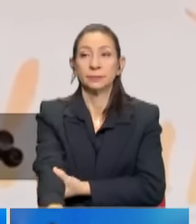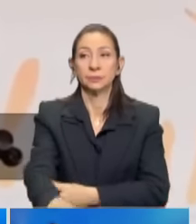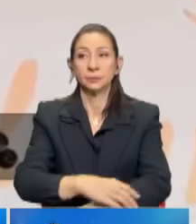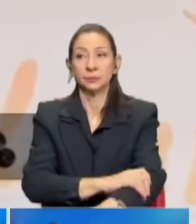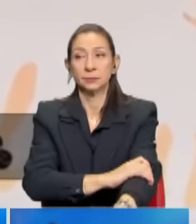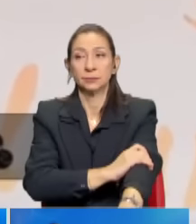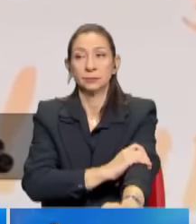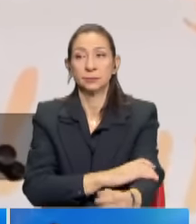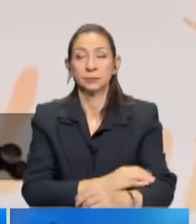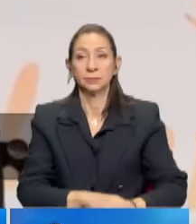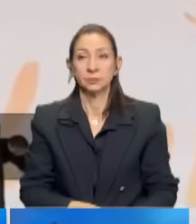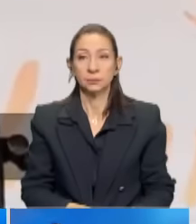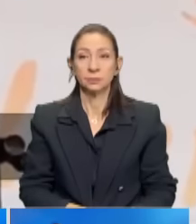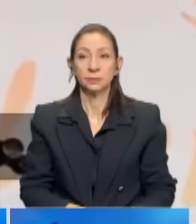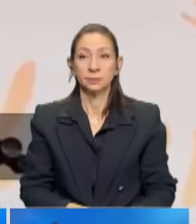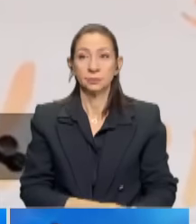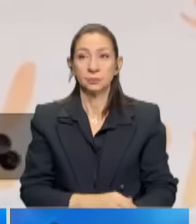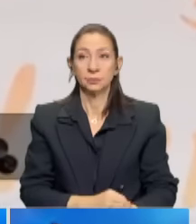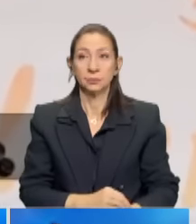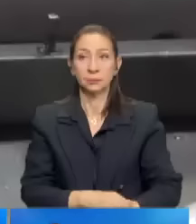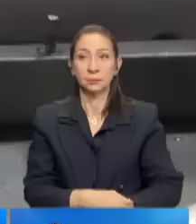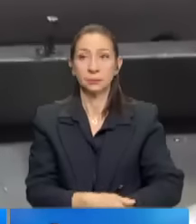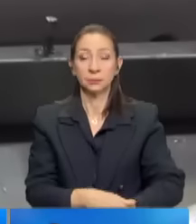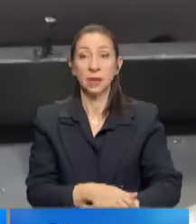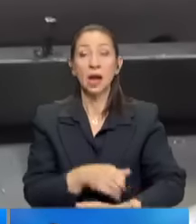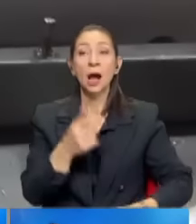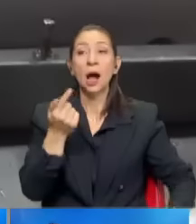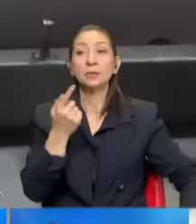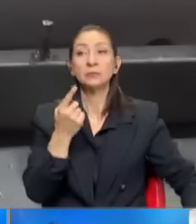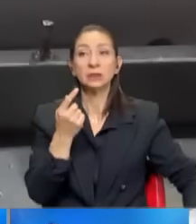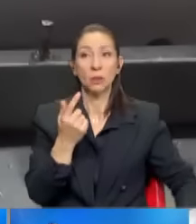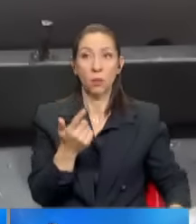fazlalaşır balık bir araya gelir artar